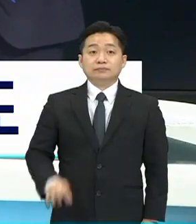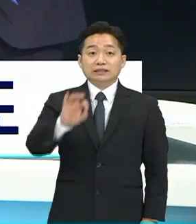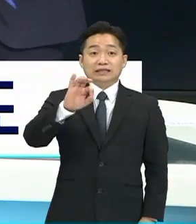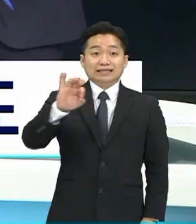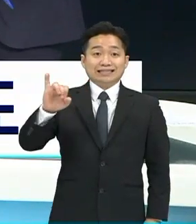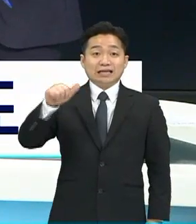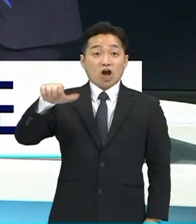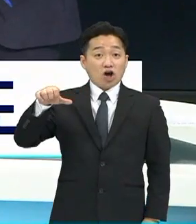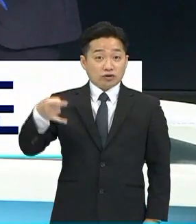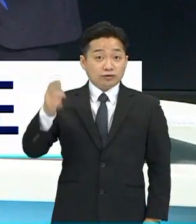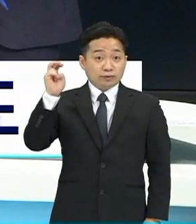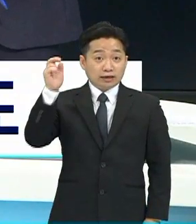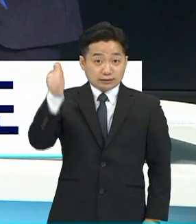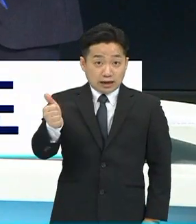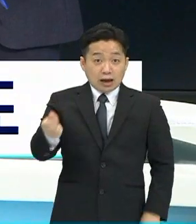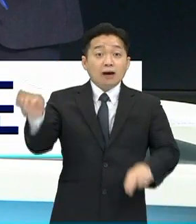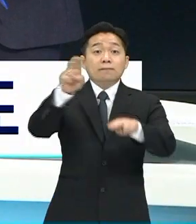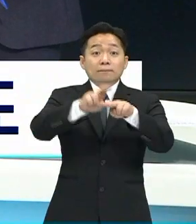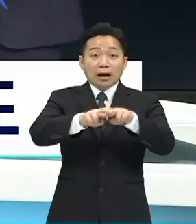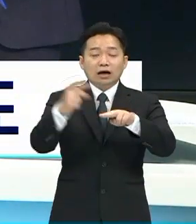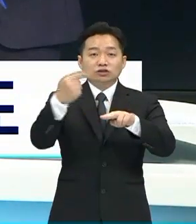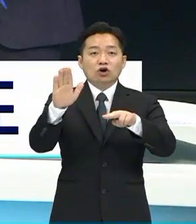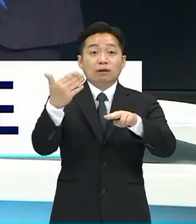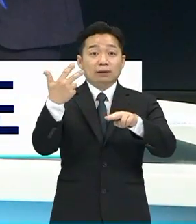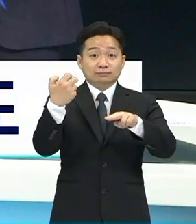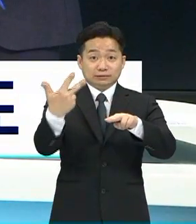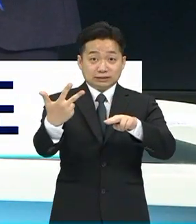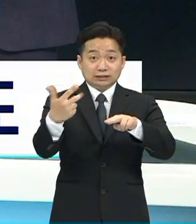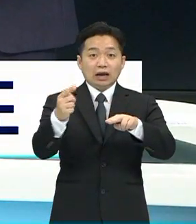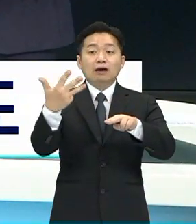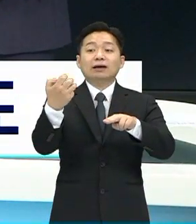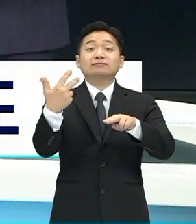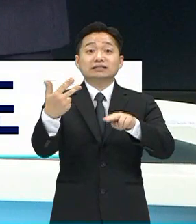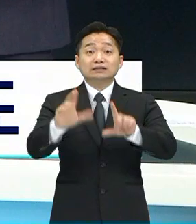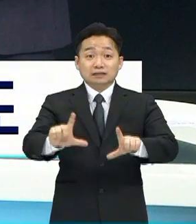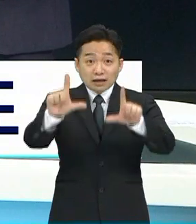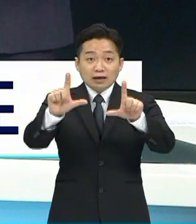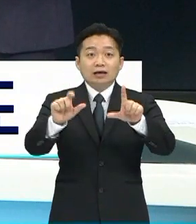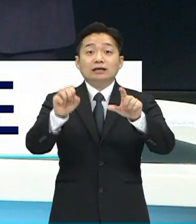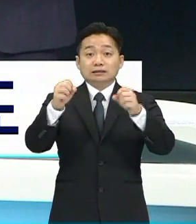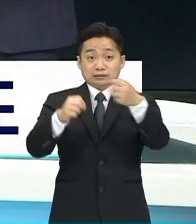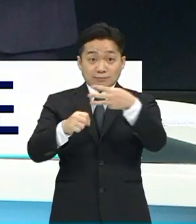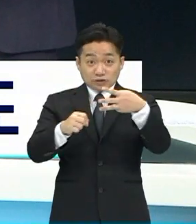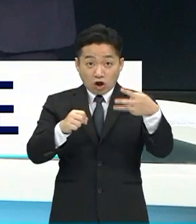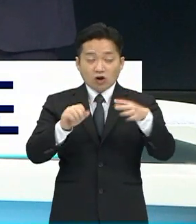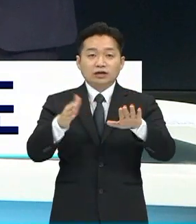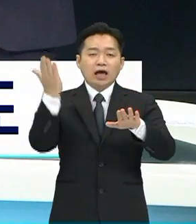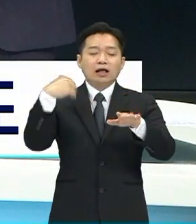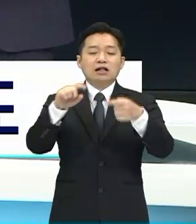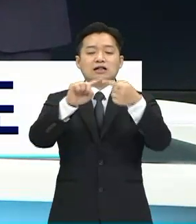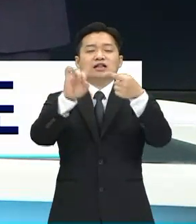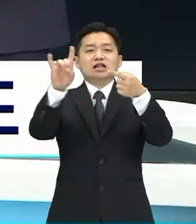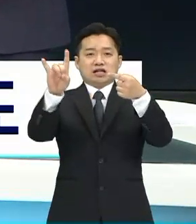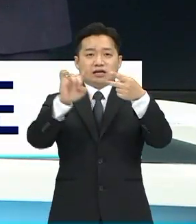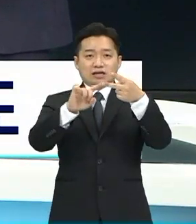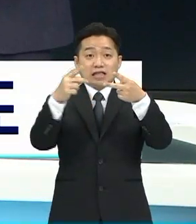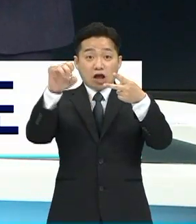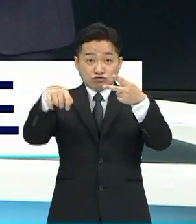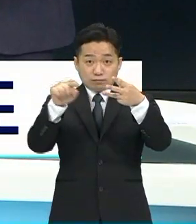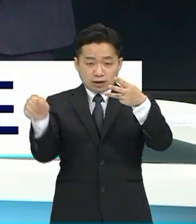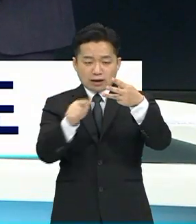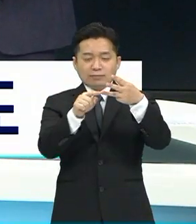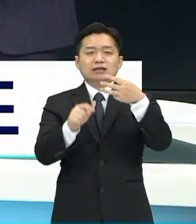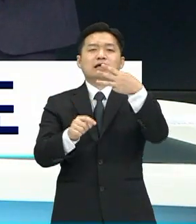이건희 회장이 회장이 됐던 1987년에 삼성은 국내에서도 현대 대우보다 낮은 재계